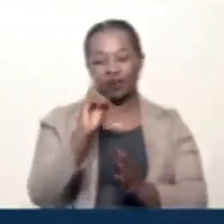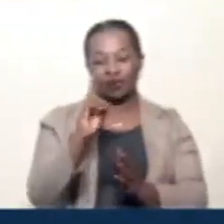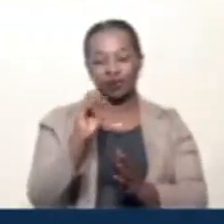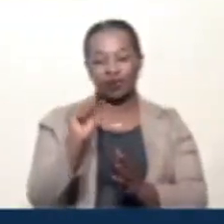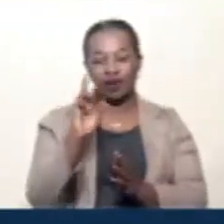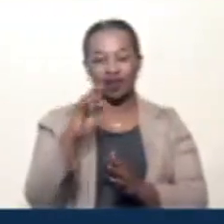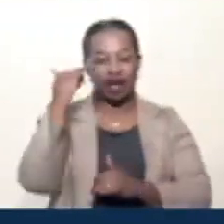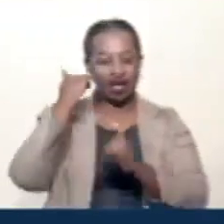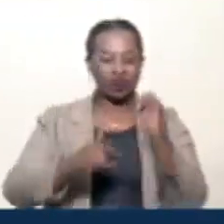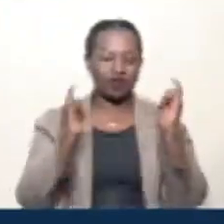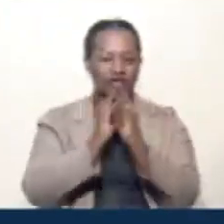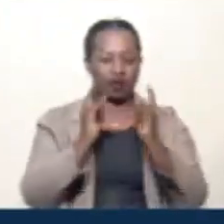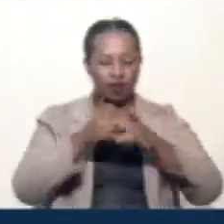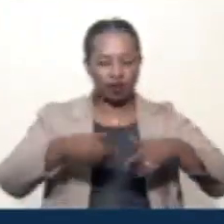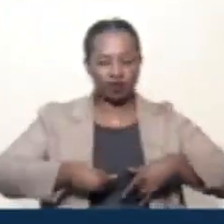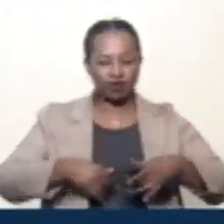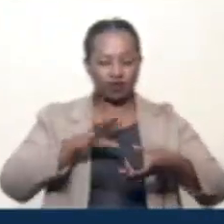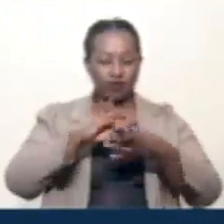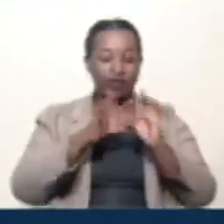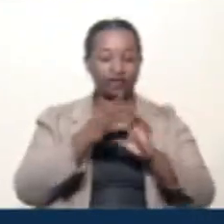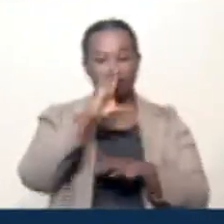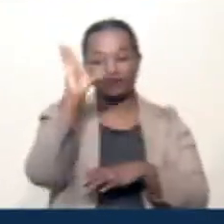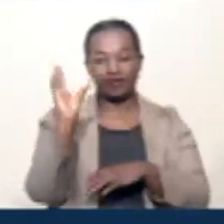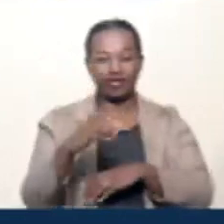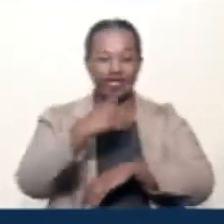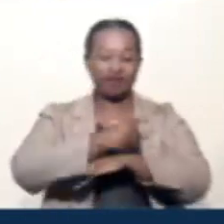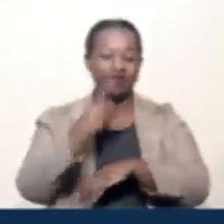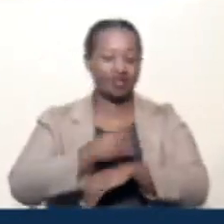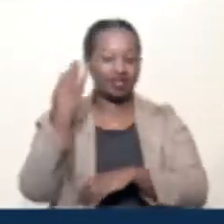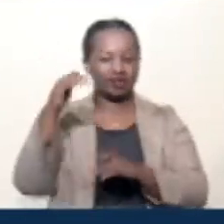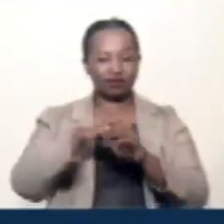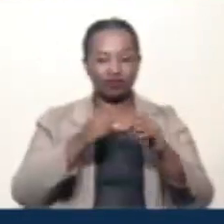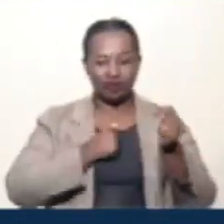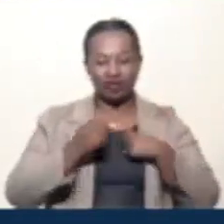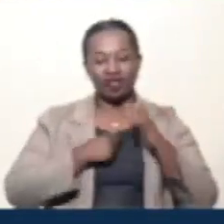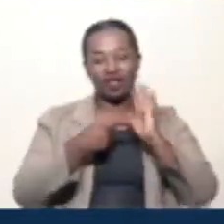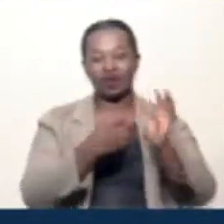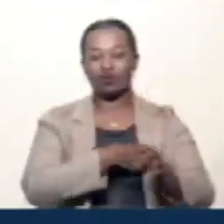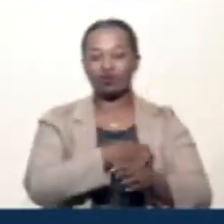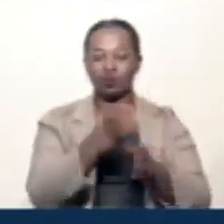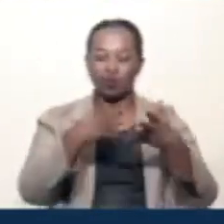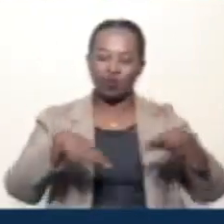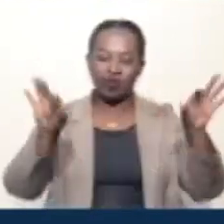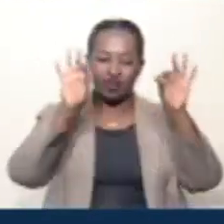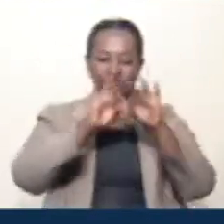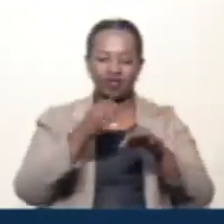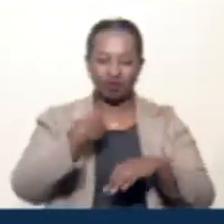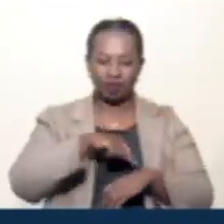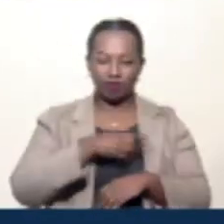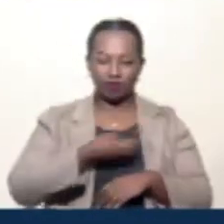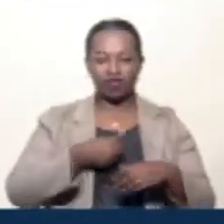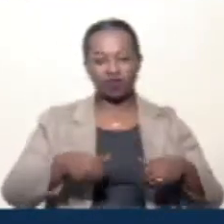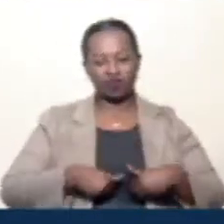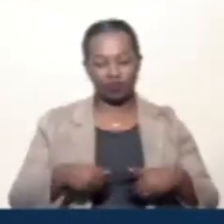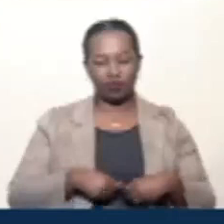Connect Africa yari maze iminsi itatu ibera mu Rwanda yagaragaje ko umutungo w'ingenzi umugabane ufite hari urubyiruko rwayo